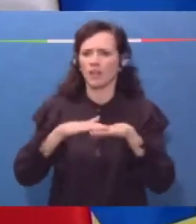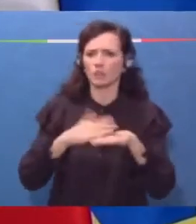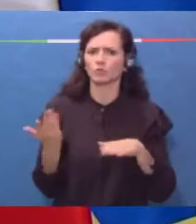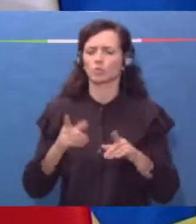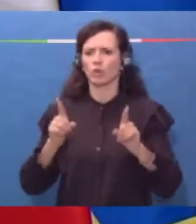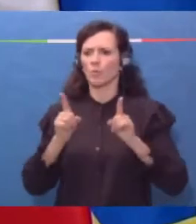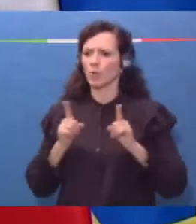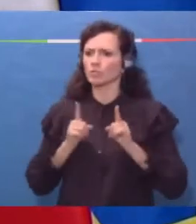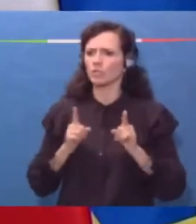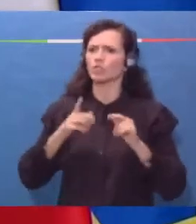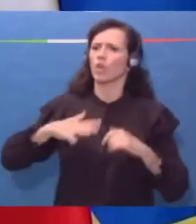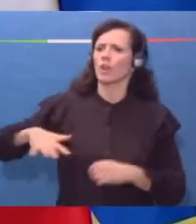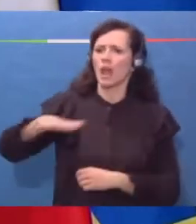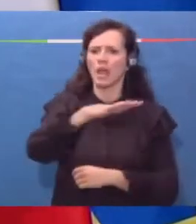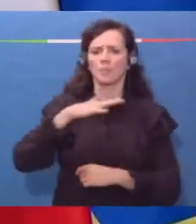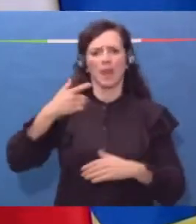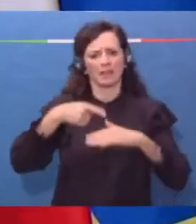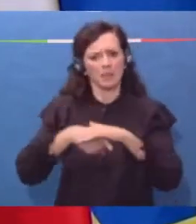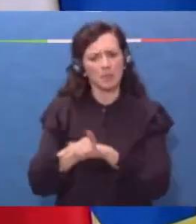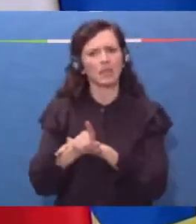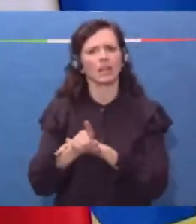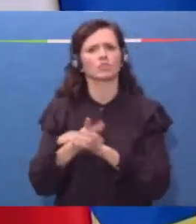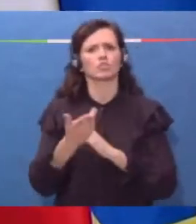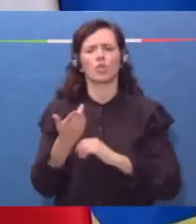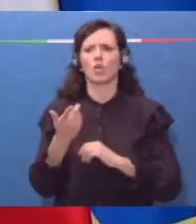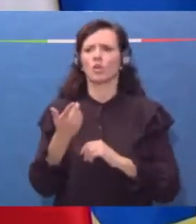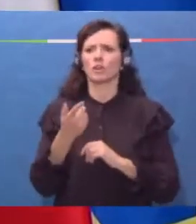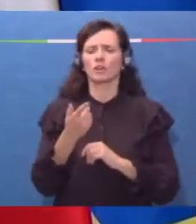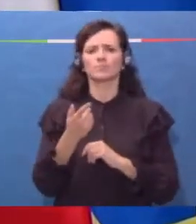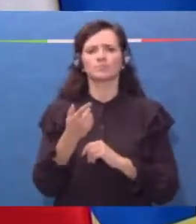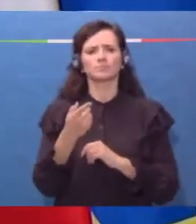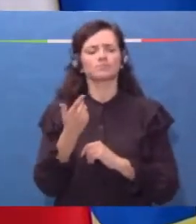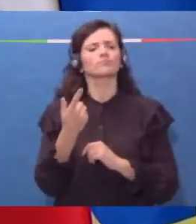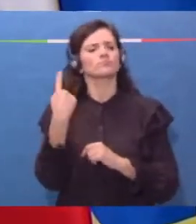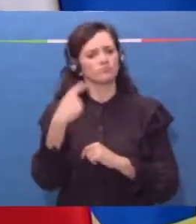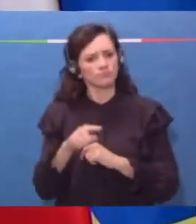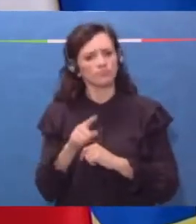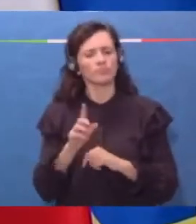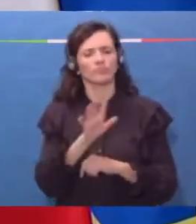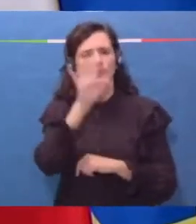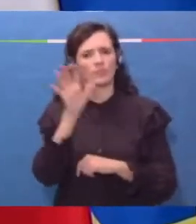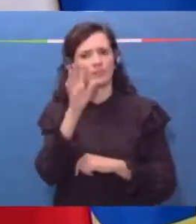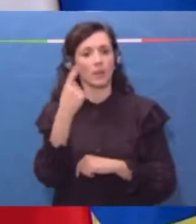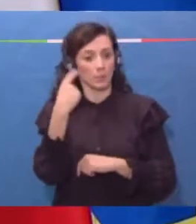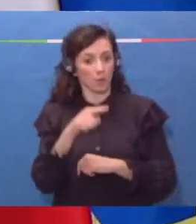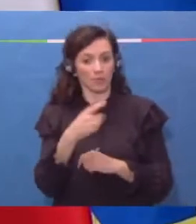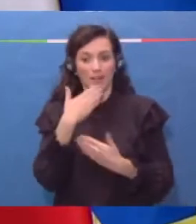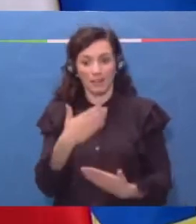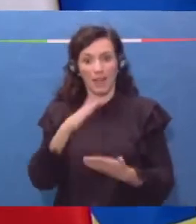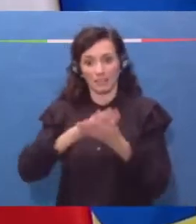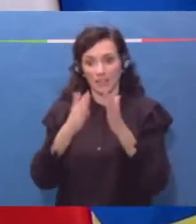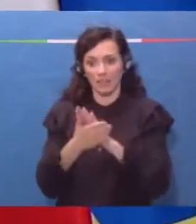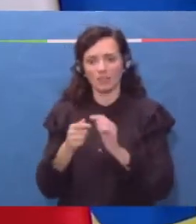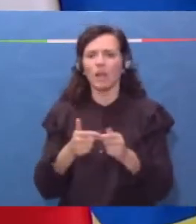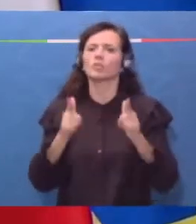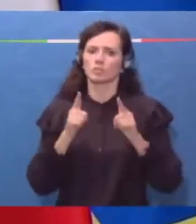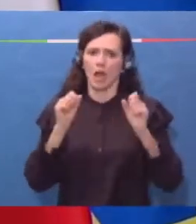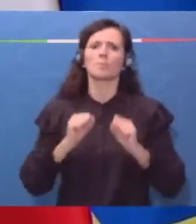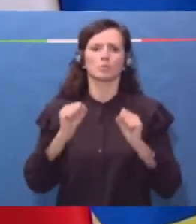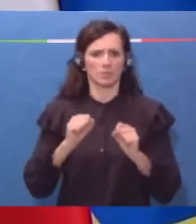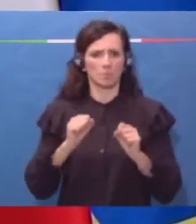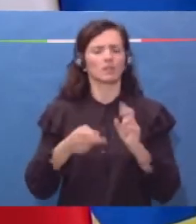protezione dell'ambiente, di migrazione, e la concertazione è già esemplare, ma lo sarà ancora di più grazie a questo trattato. Infine, questo